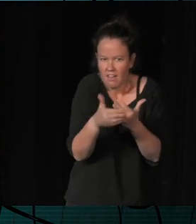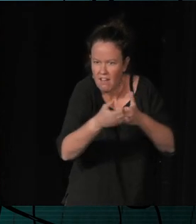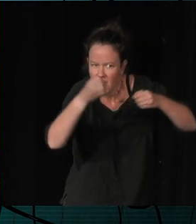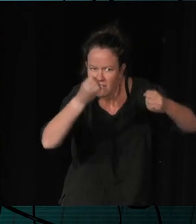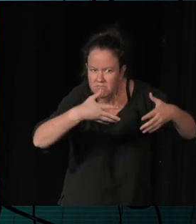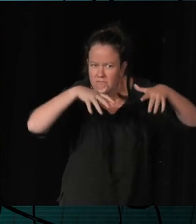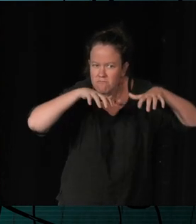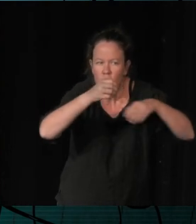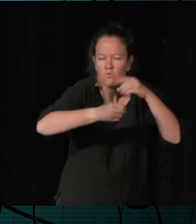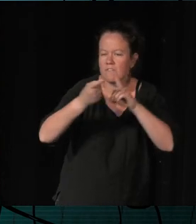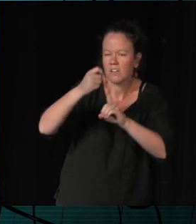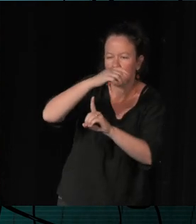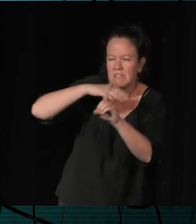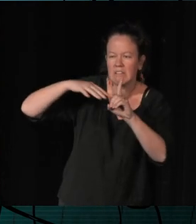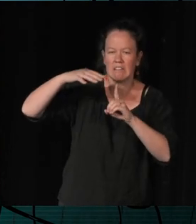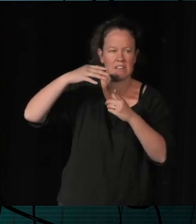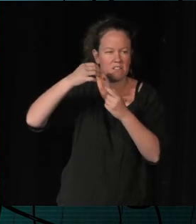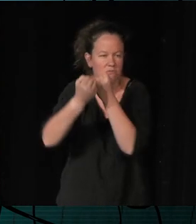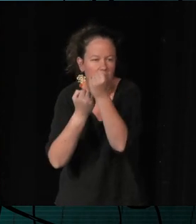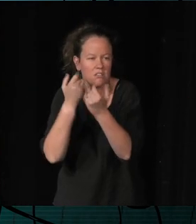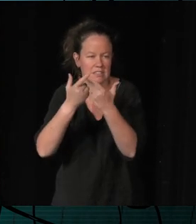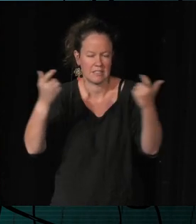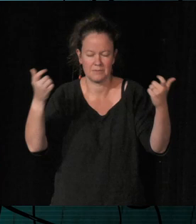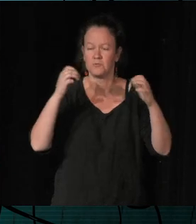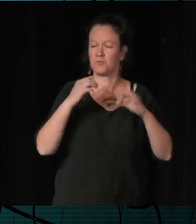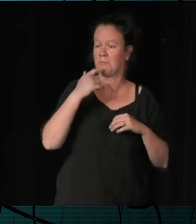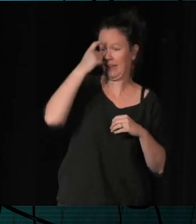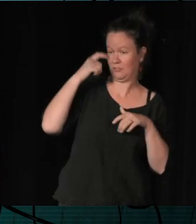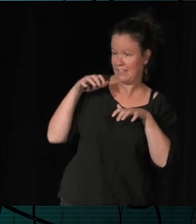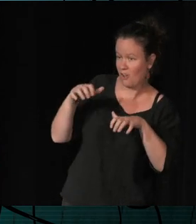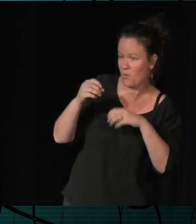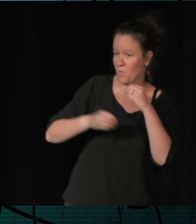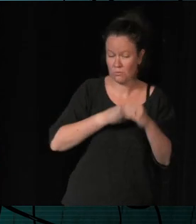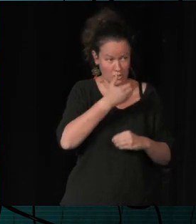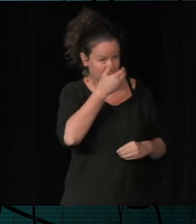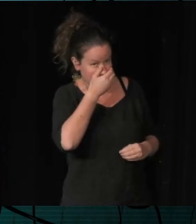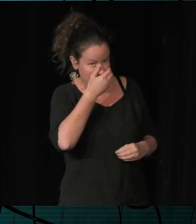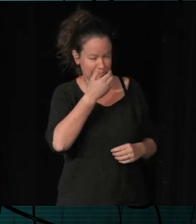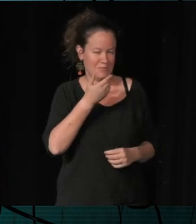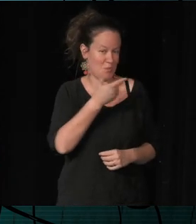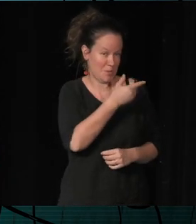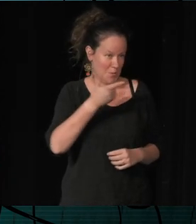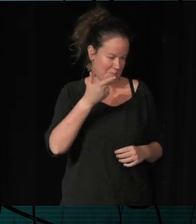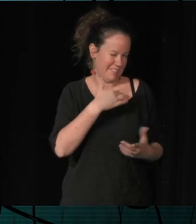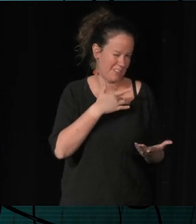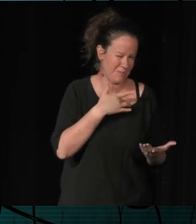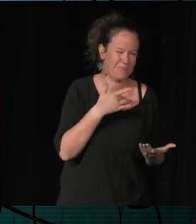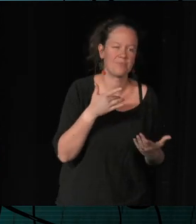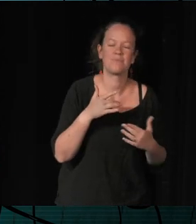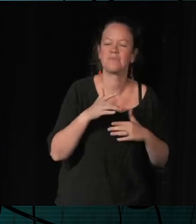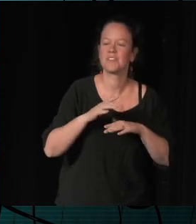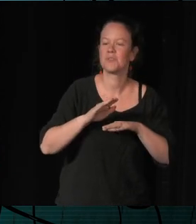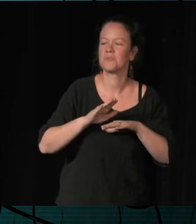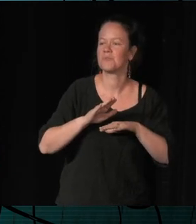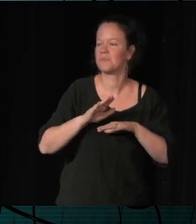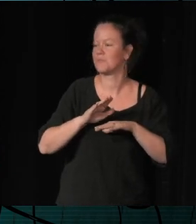marrant parce que tu as pris Silent Hill et Resident Evil comme exemple de jeu. Et pour moi, Resident Evil, c'est quand même... Je ne veux pas avoir